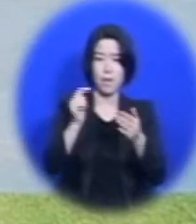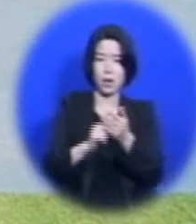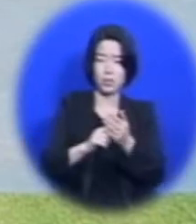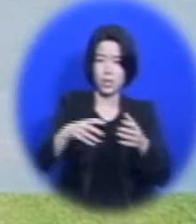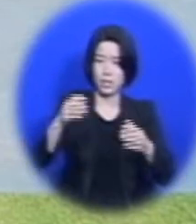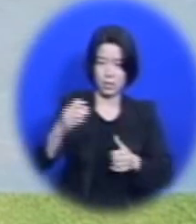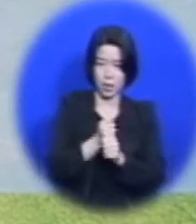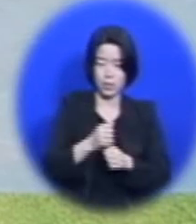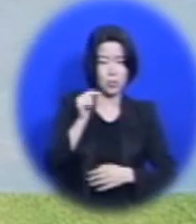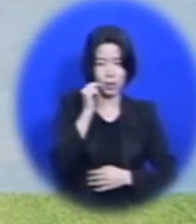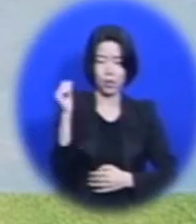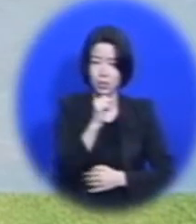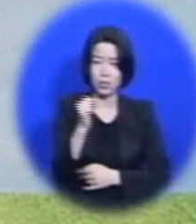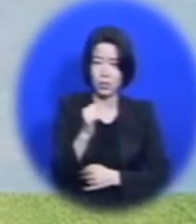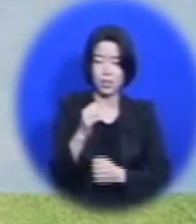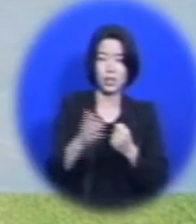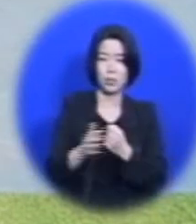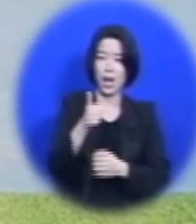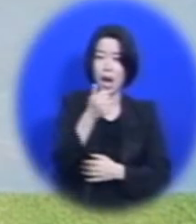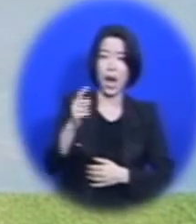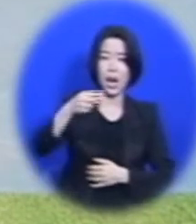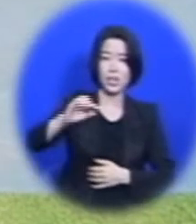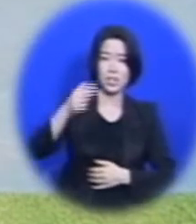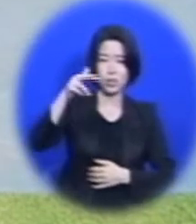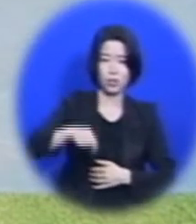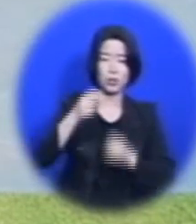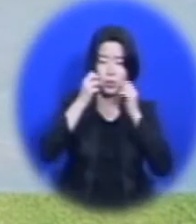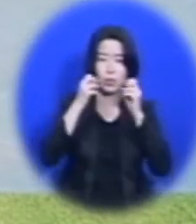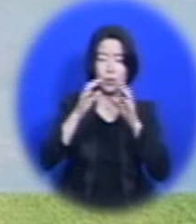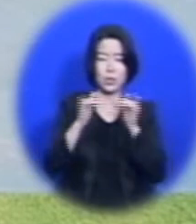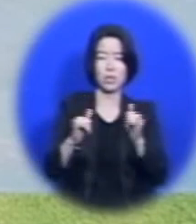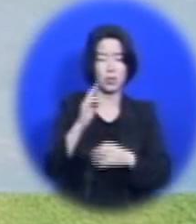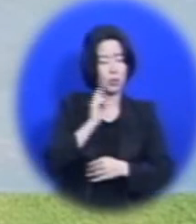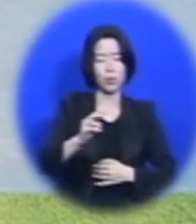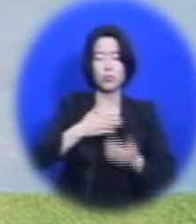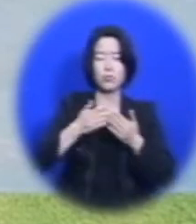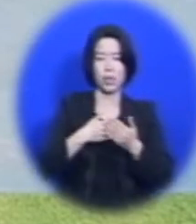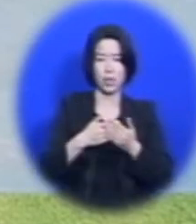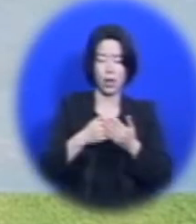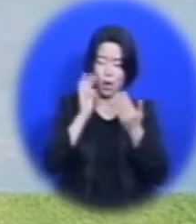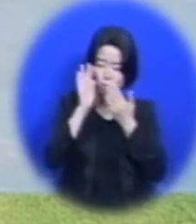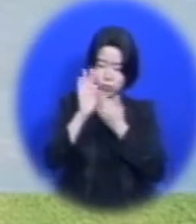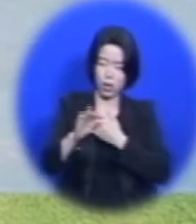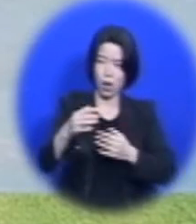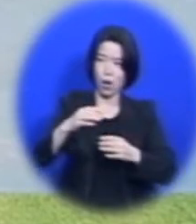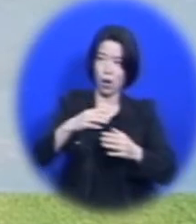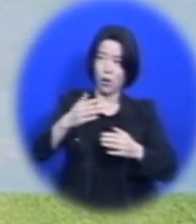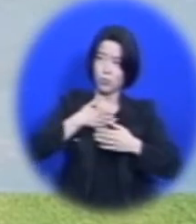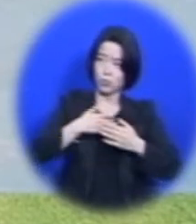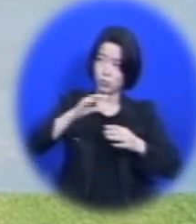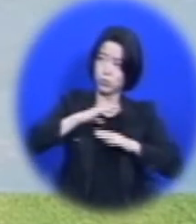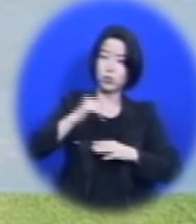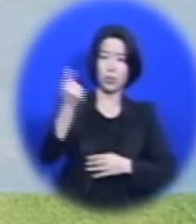흔들리니까, 이 하신주 선교사님이 너무너무 불안해지는 거예요. 나중에는 무서움이 왔다는 거예요. 이러다가 이